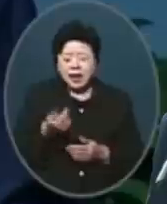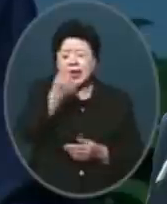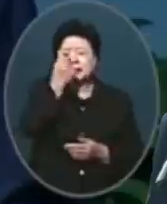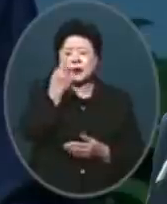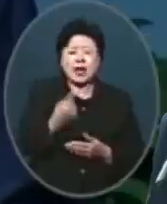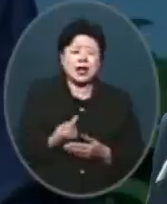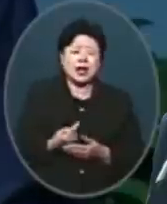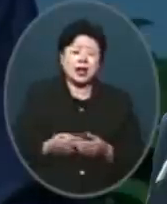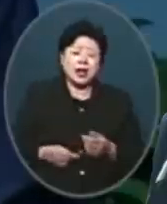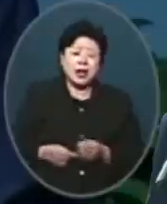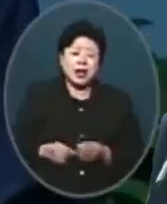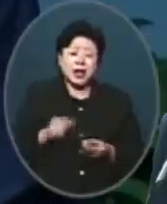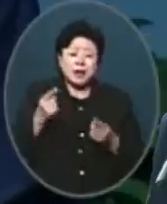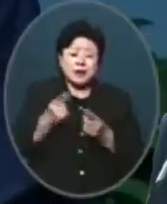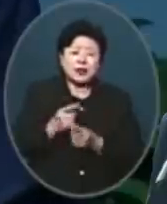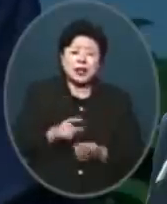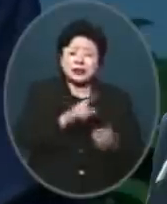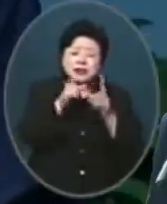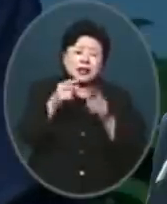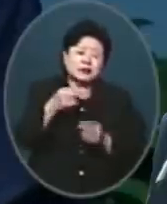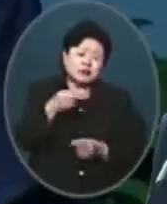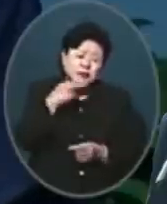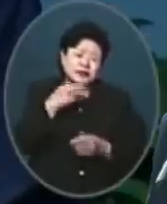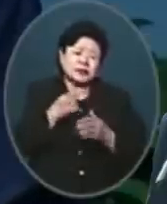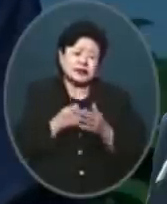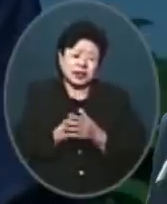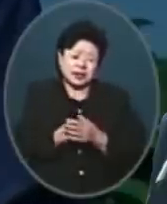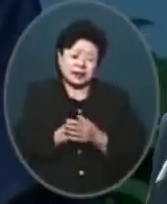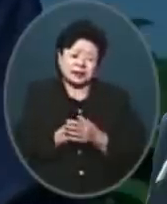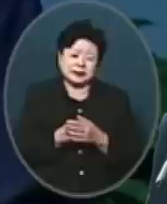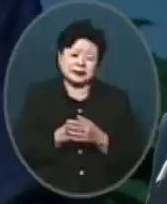왜냐하면 변화된 생활을 살지 못했기 때문에.